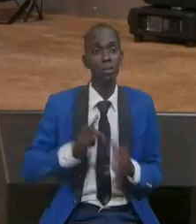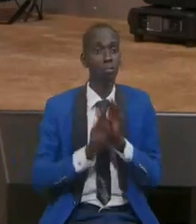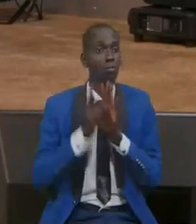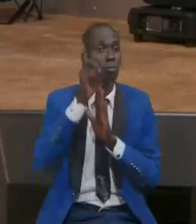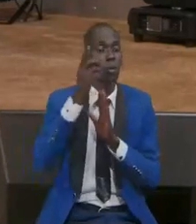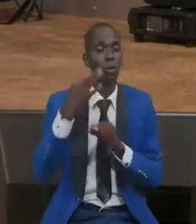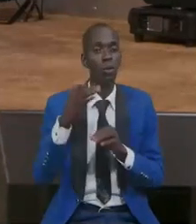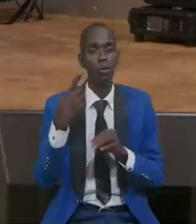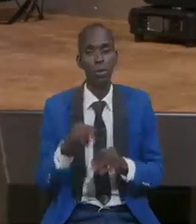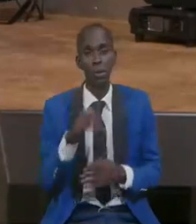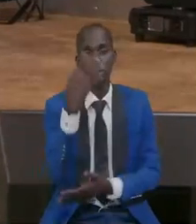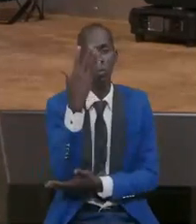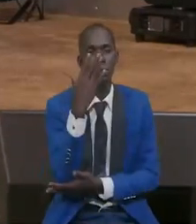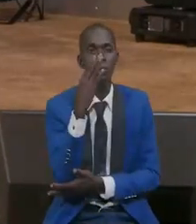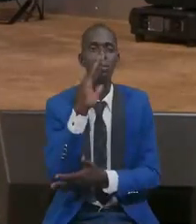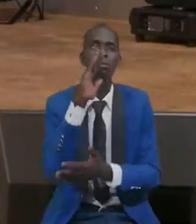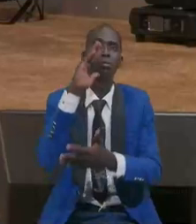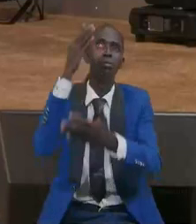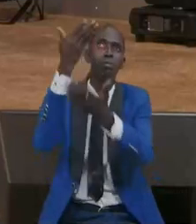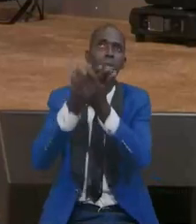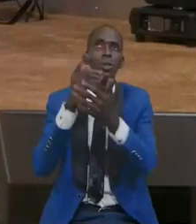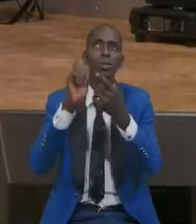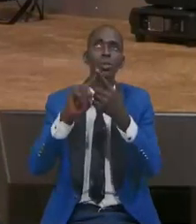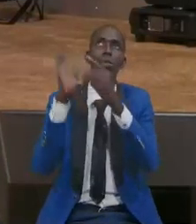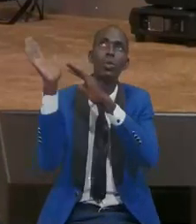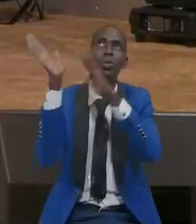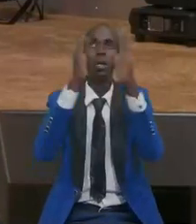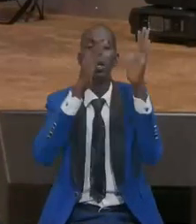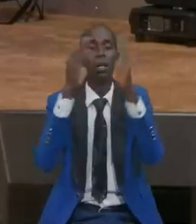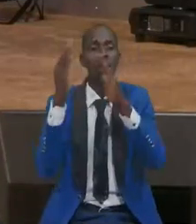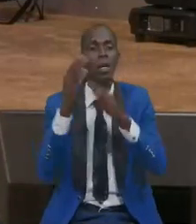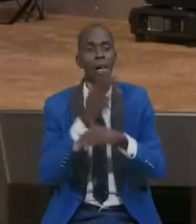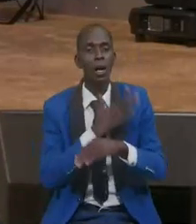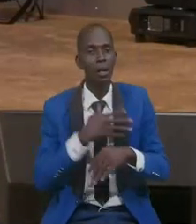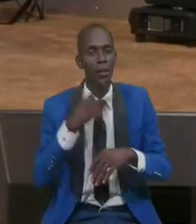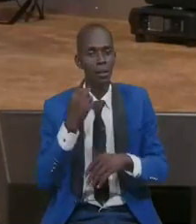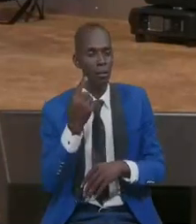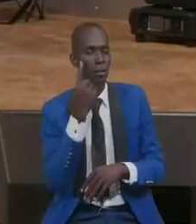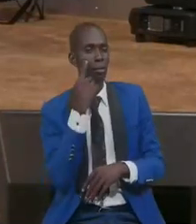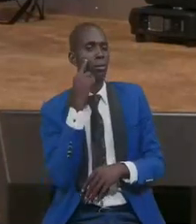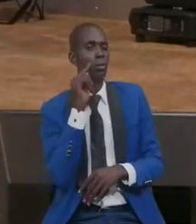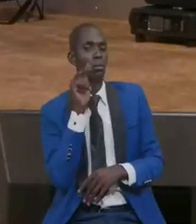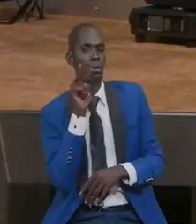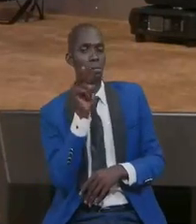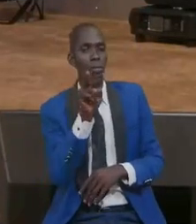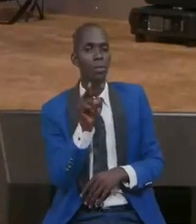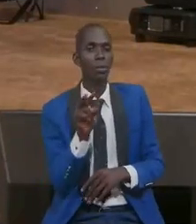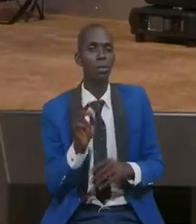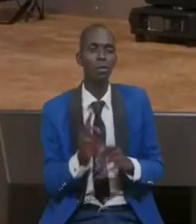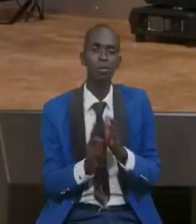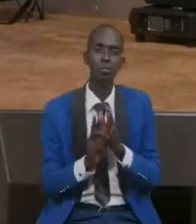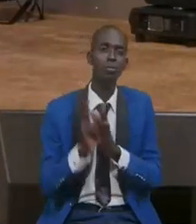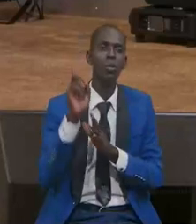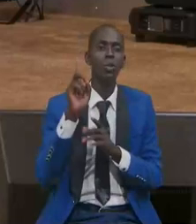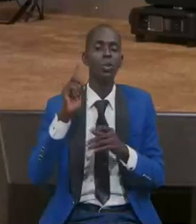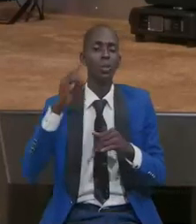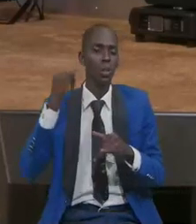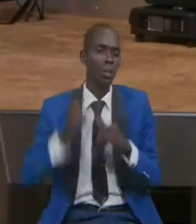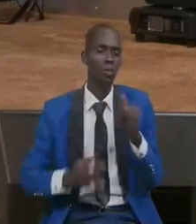Et on le voyait des extrémités de toute la terre. L'arbre avait tellement